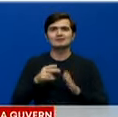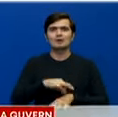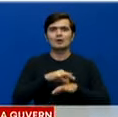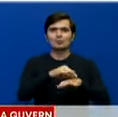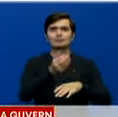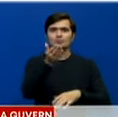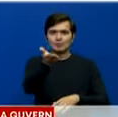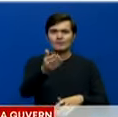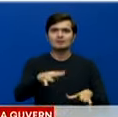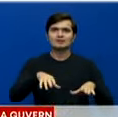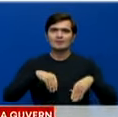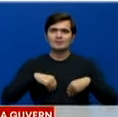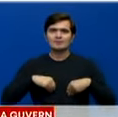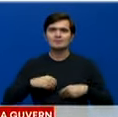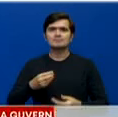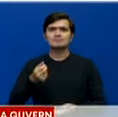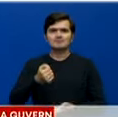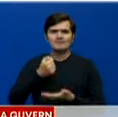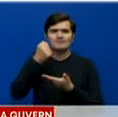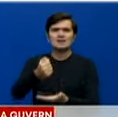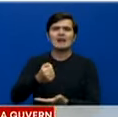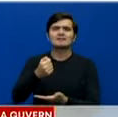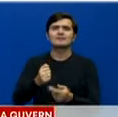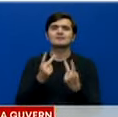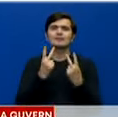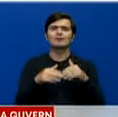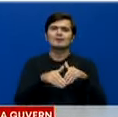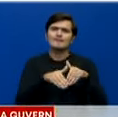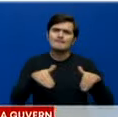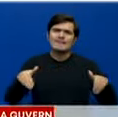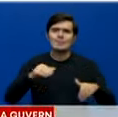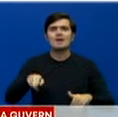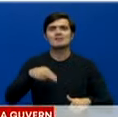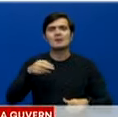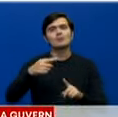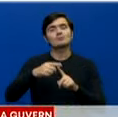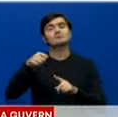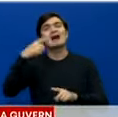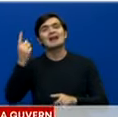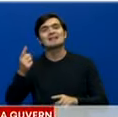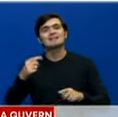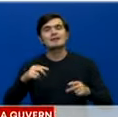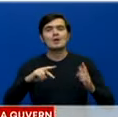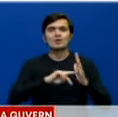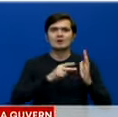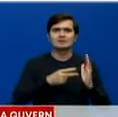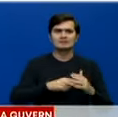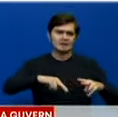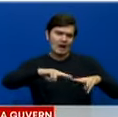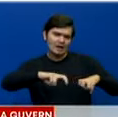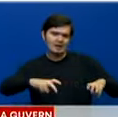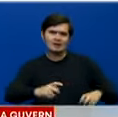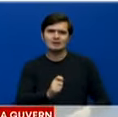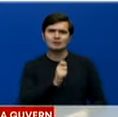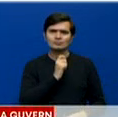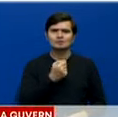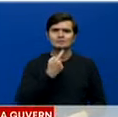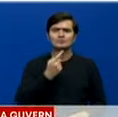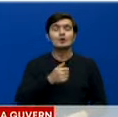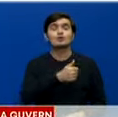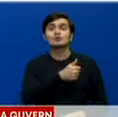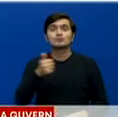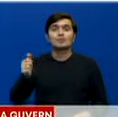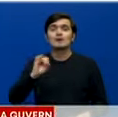primit finanțări în valoare de milioane de euro. Sunt și alte organizații. Anchetele jurnalistice arată că doar persoanele vorbitoare de